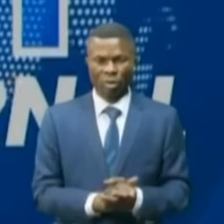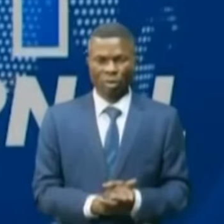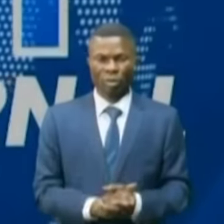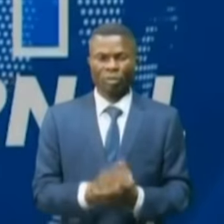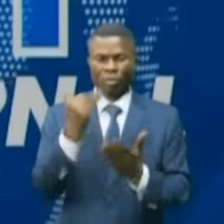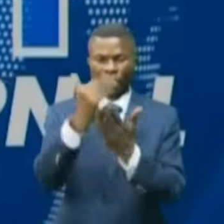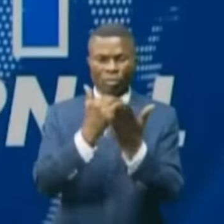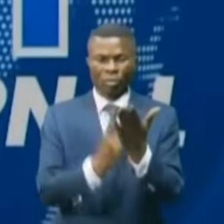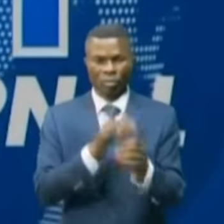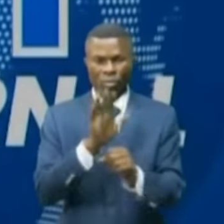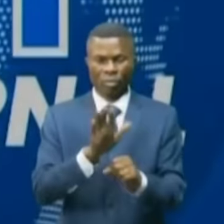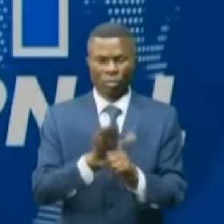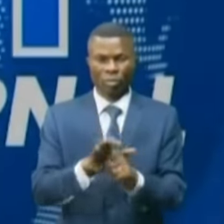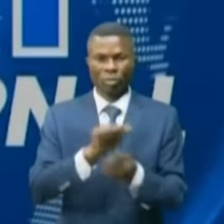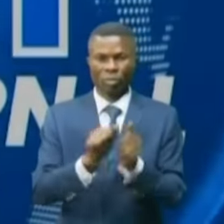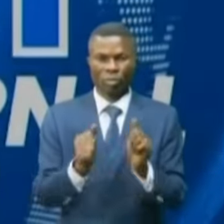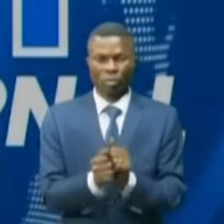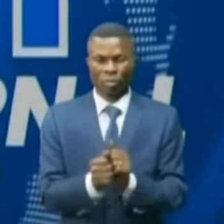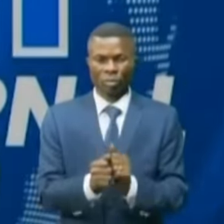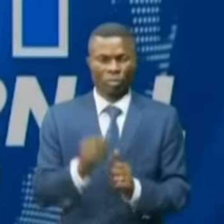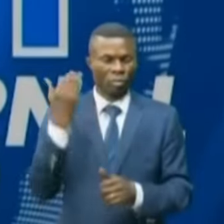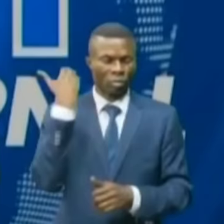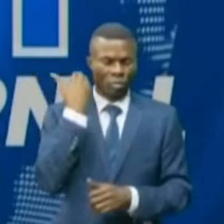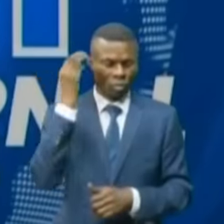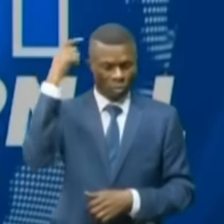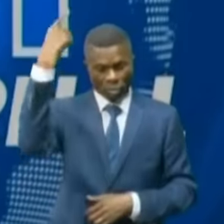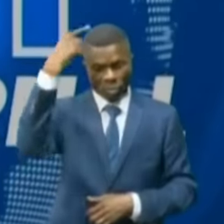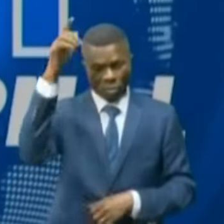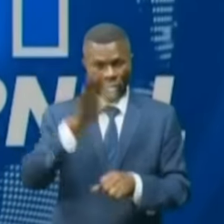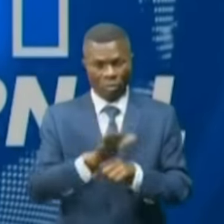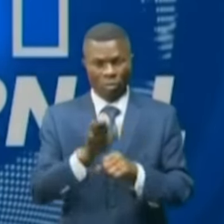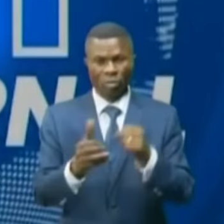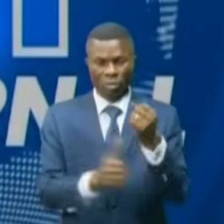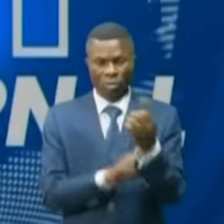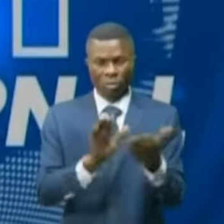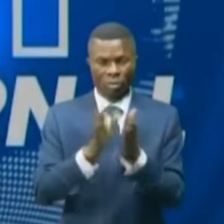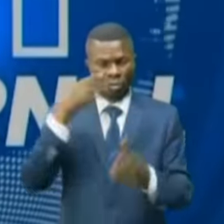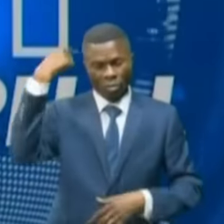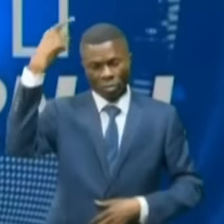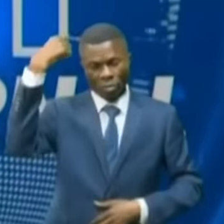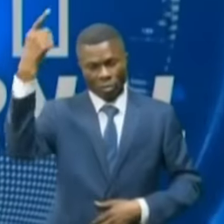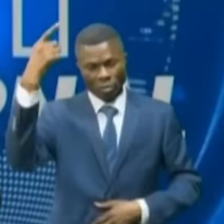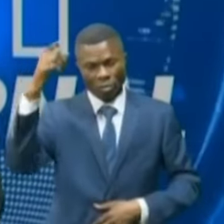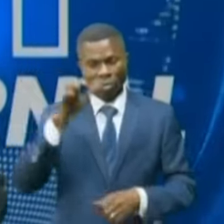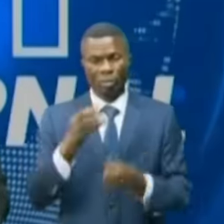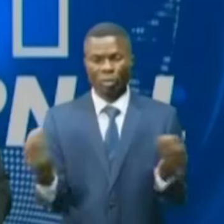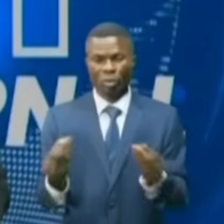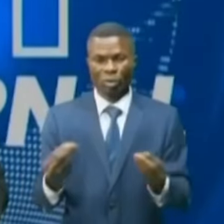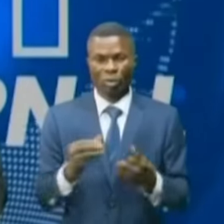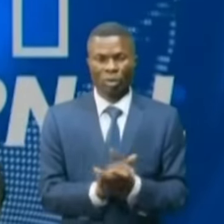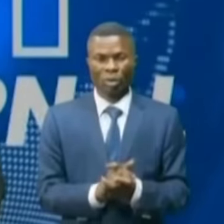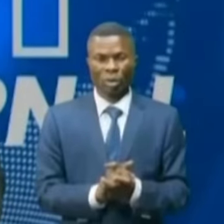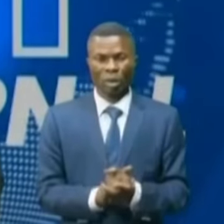enregistre de plus en plus de cas de dépression en RDC. Beaucoup de personnes sont déprimées pour plusieurs raisons. Cela pose